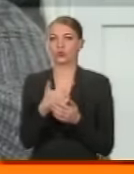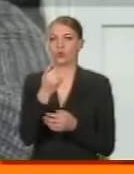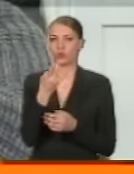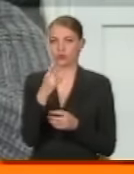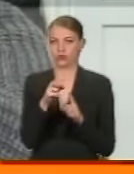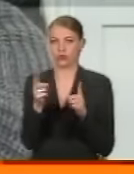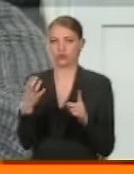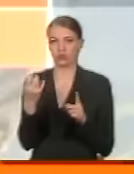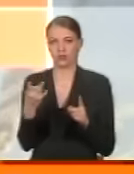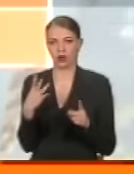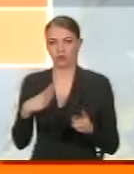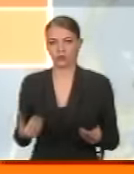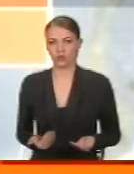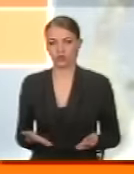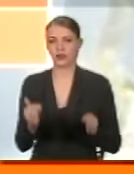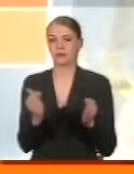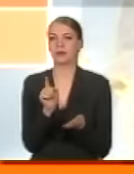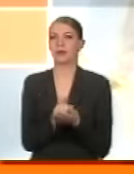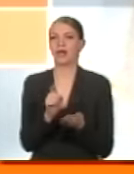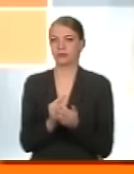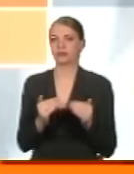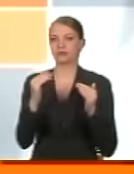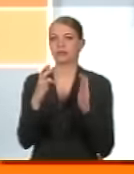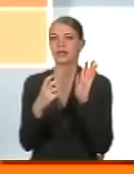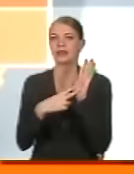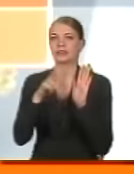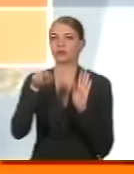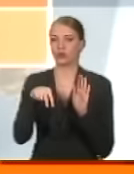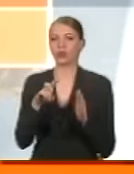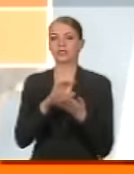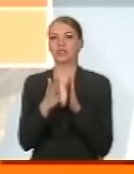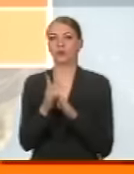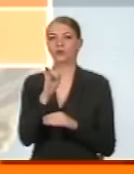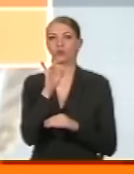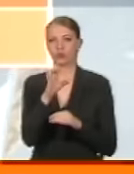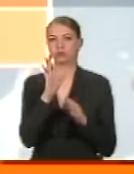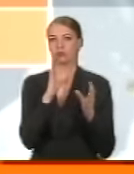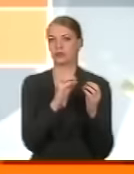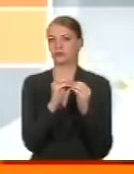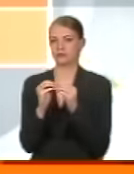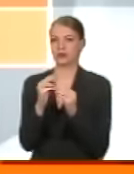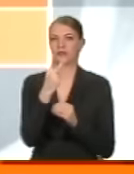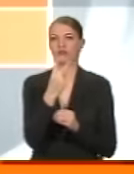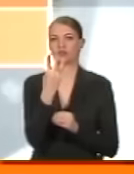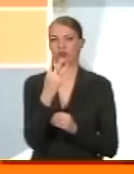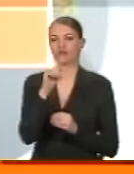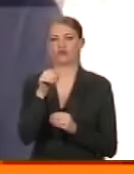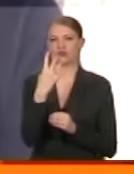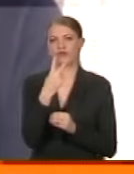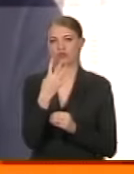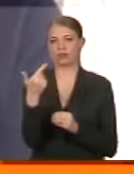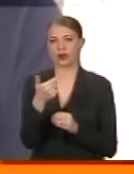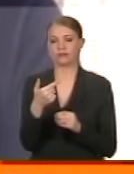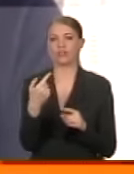грубо кажучи, ще треба дожити. Мінімальна пенсія зросте на 7 доларів за умови, що курс триматиметься на рівні 24 гривень.